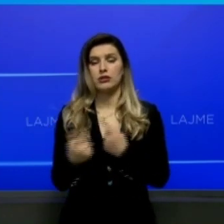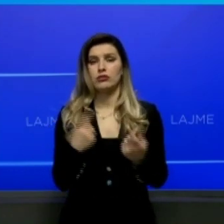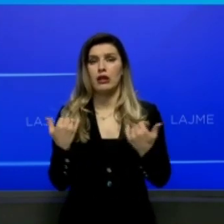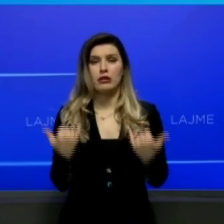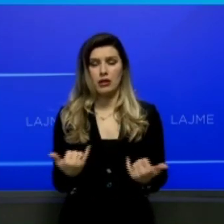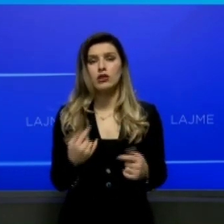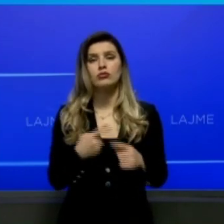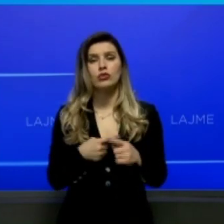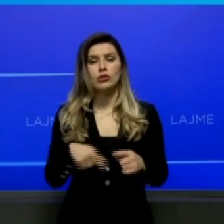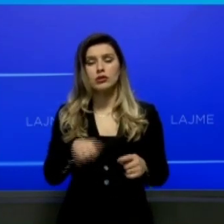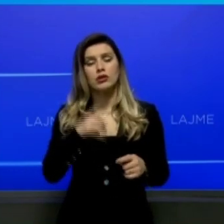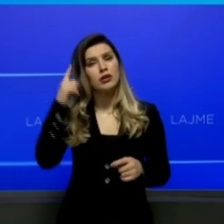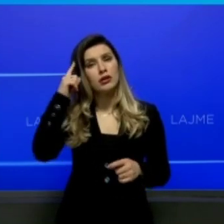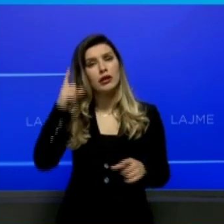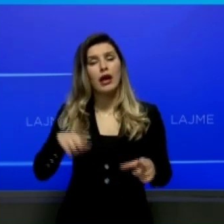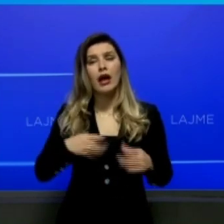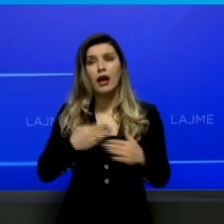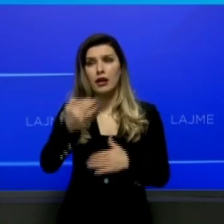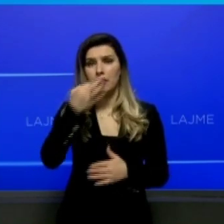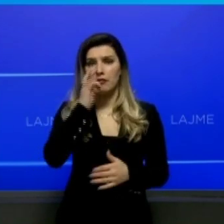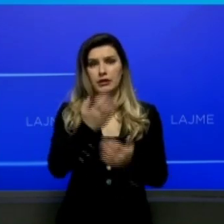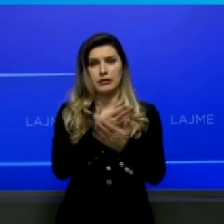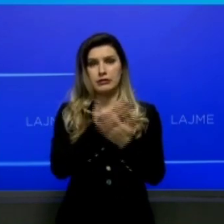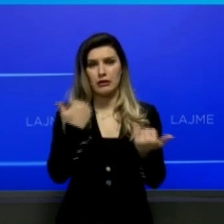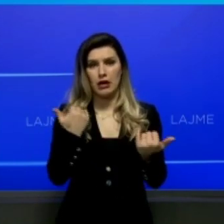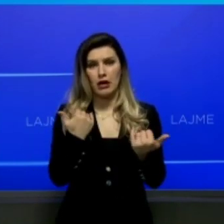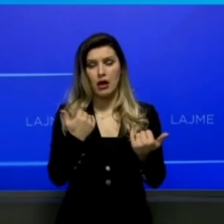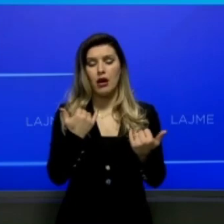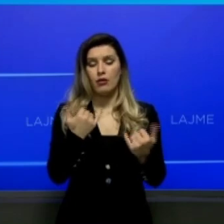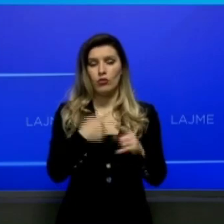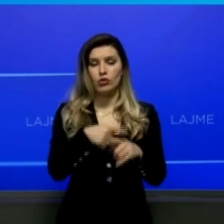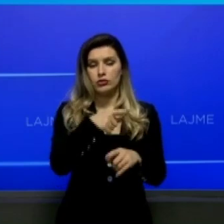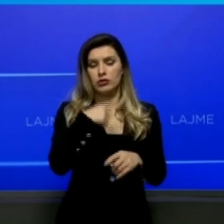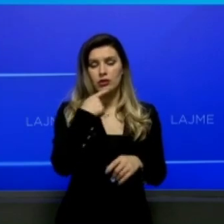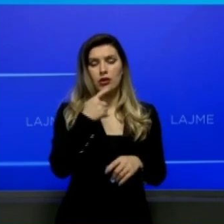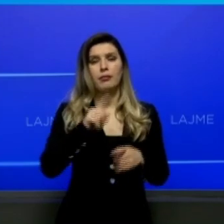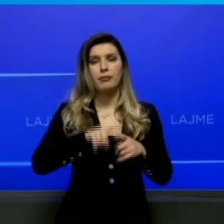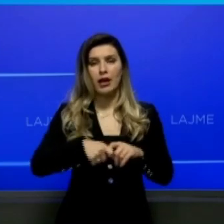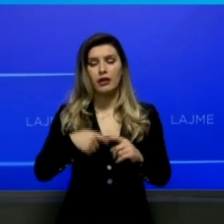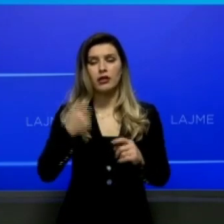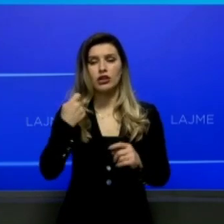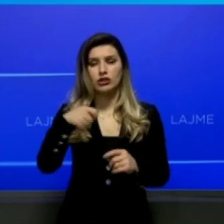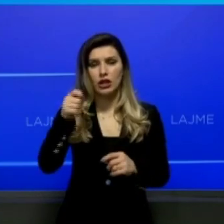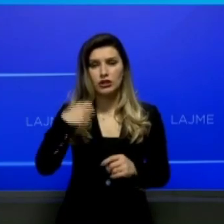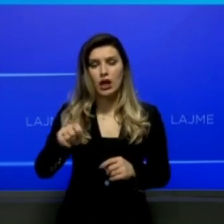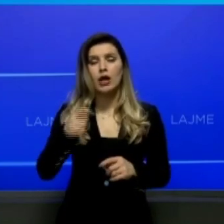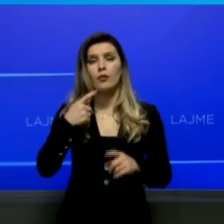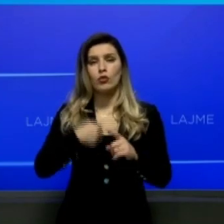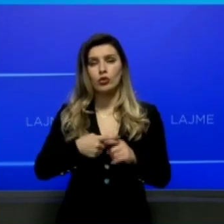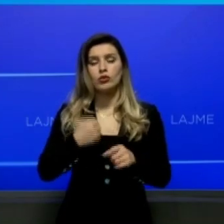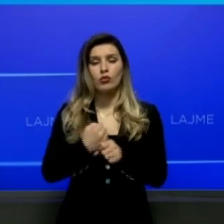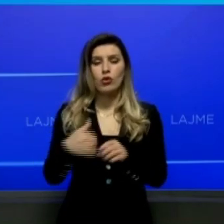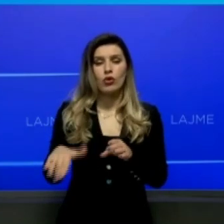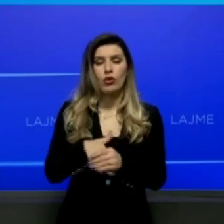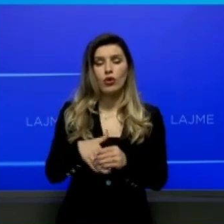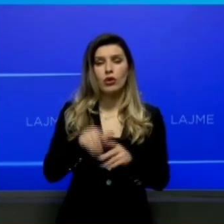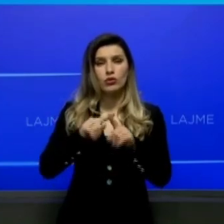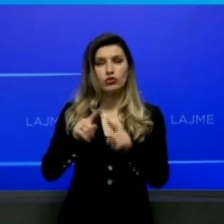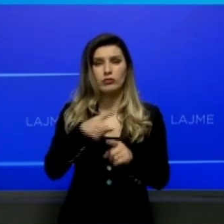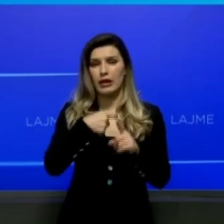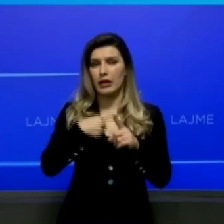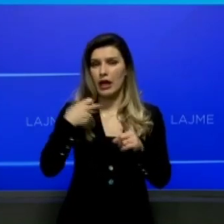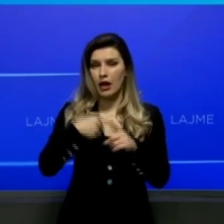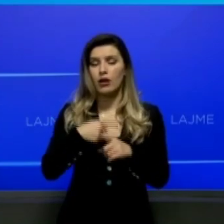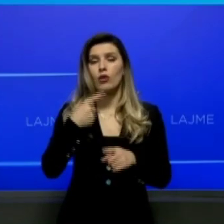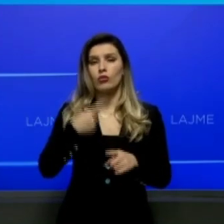të pashpresë sa me qeverinë Kurti. Bajrami ka përmendur rritjen e çmimeve dhe punësimet në KEK dhe çështjen e 42 kontratave një